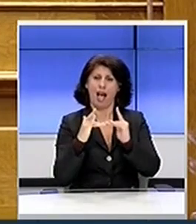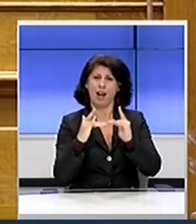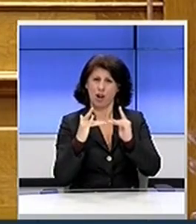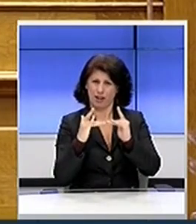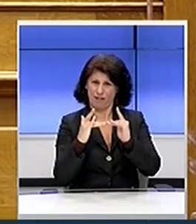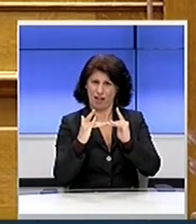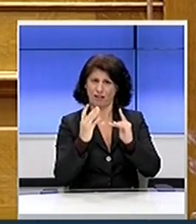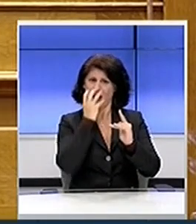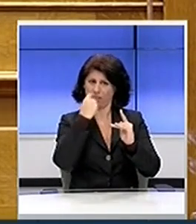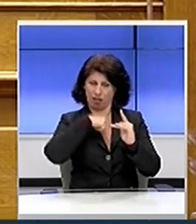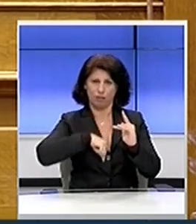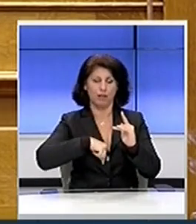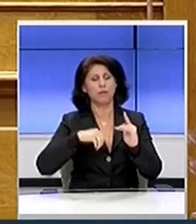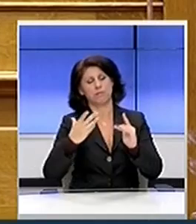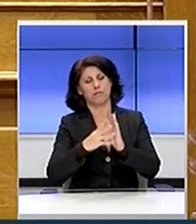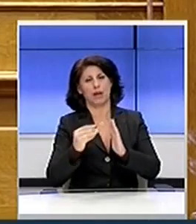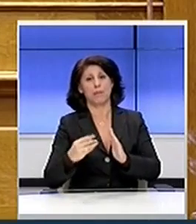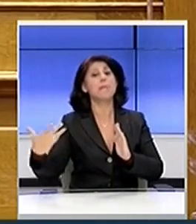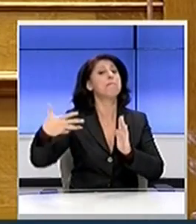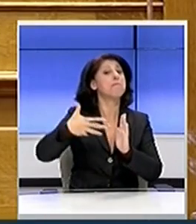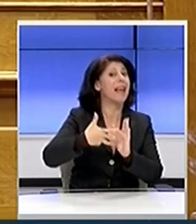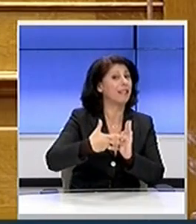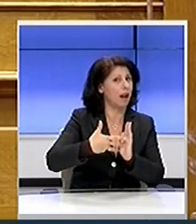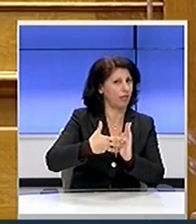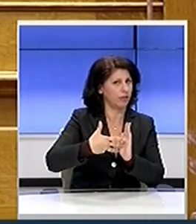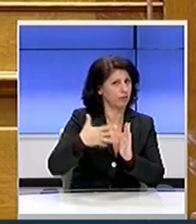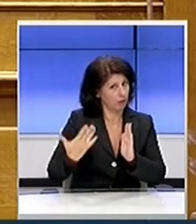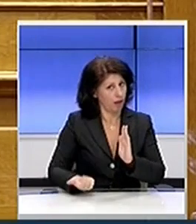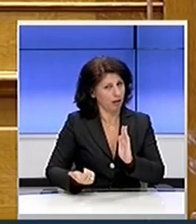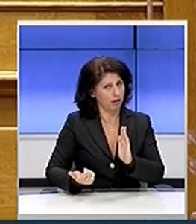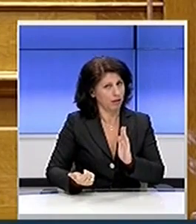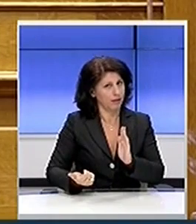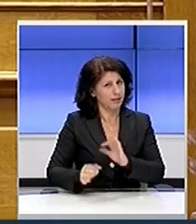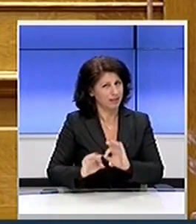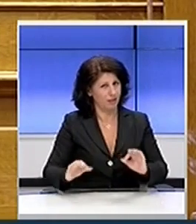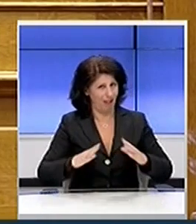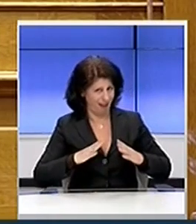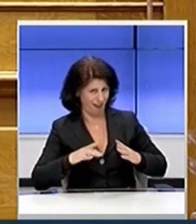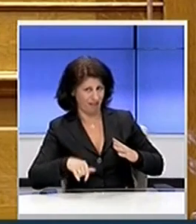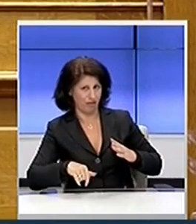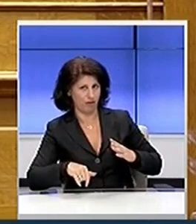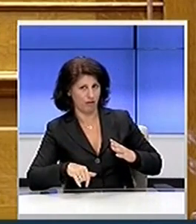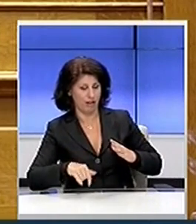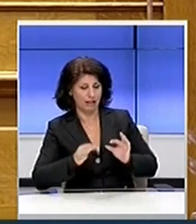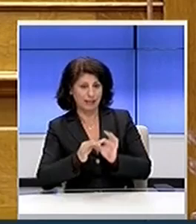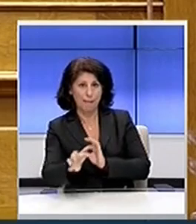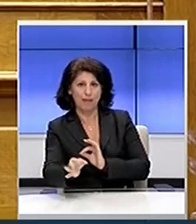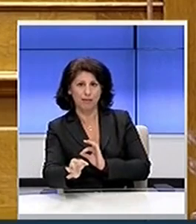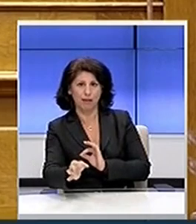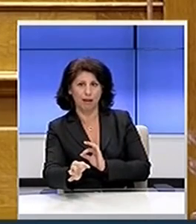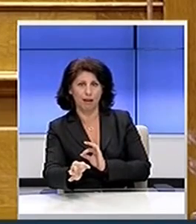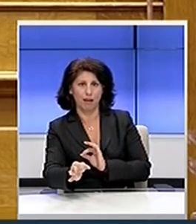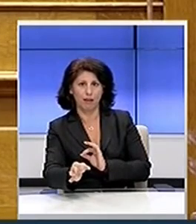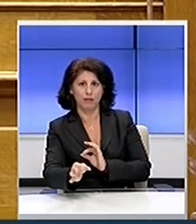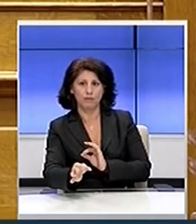αν είχαμε 5.000 μονάδες εντατικής θεραπείας, θα ήμασταν πιο χαλαροί στα μέτρα προφύλαξης τα οποία